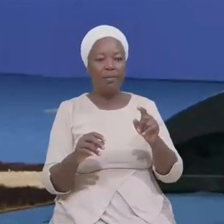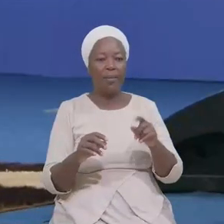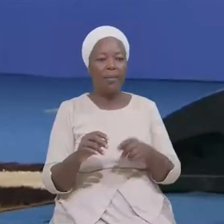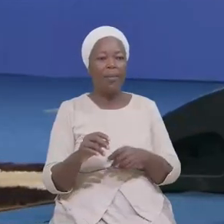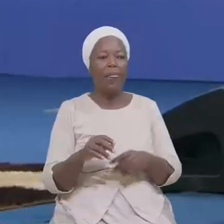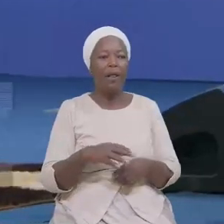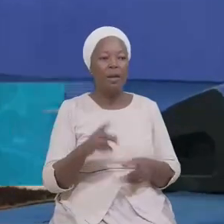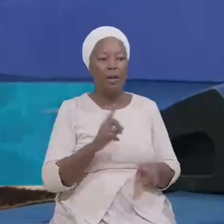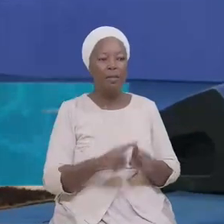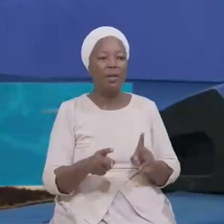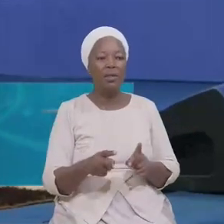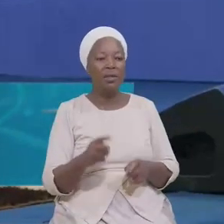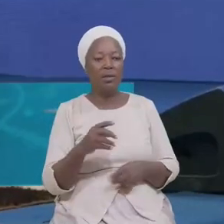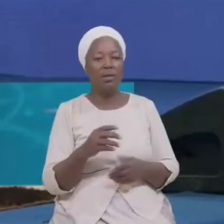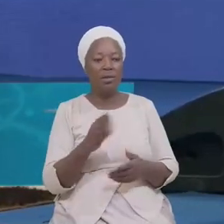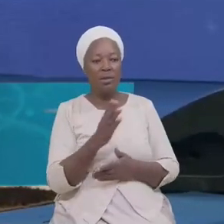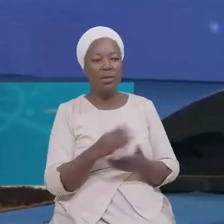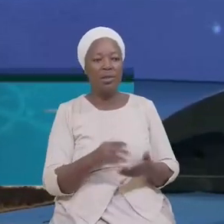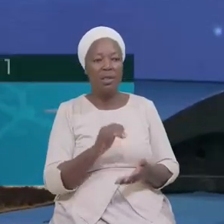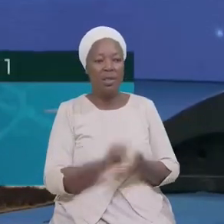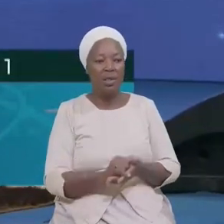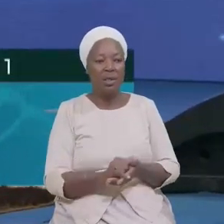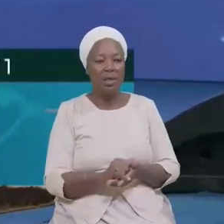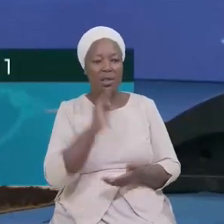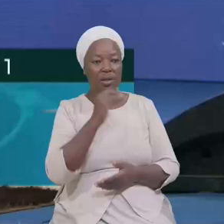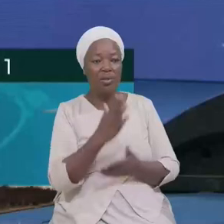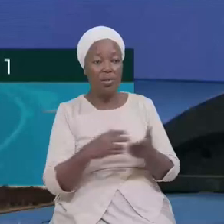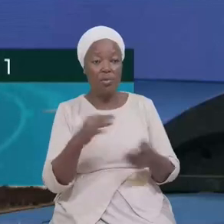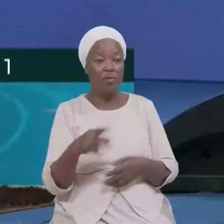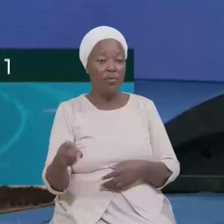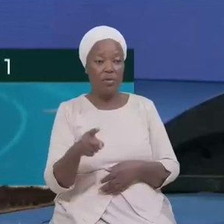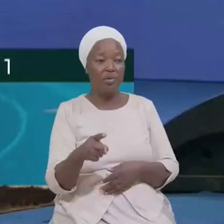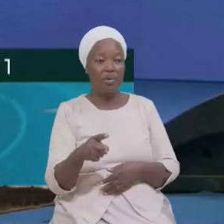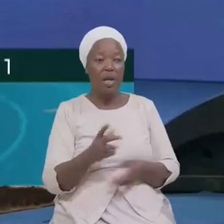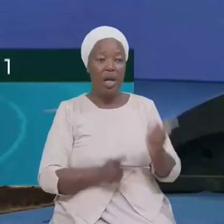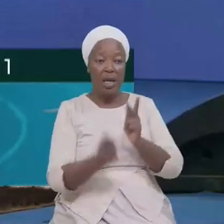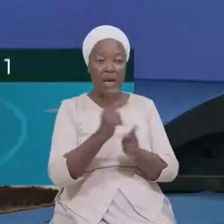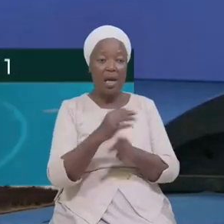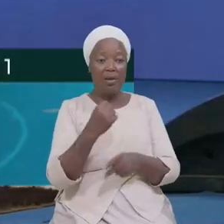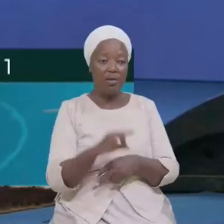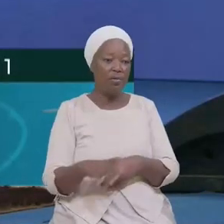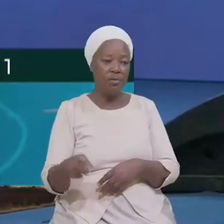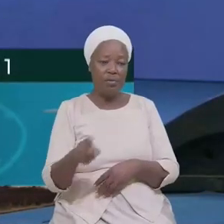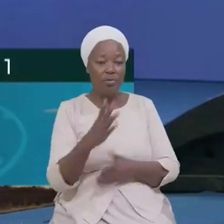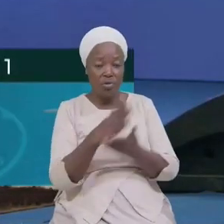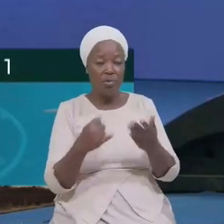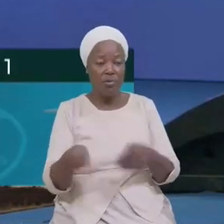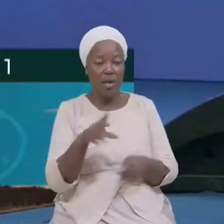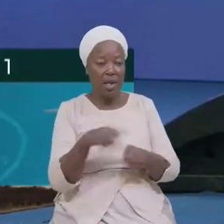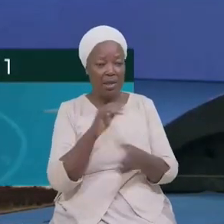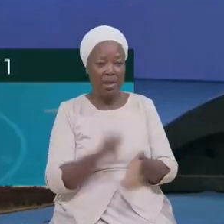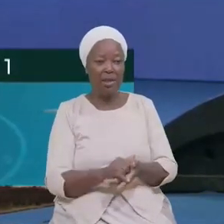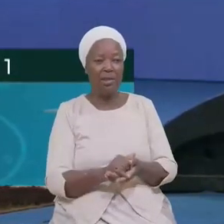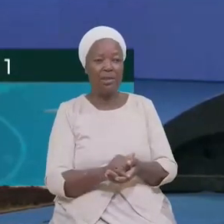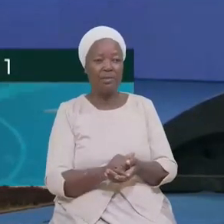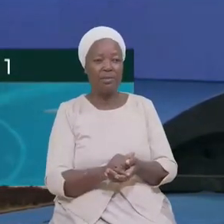11. Et c'est là ce que vous étiez quelques-uns de vous. Et c'est là ce que vous étiez quelques-uns de vous.